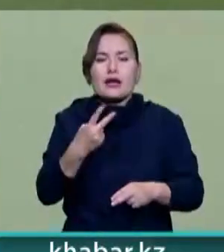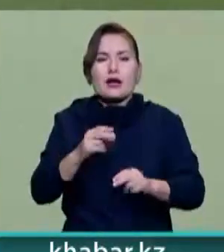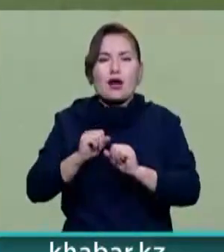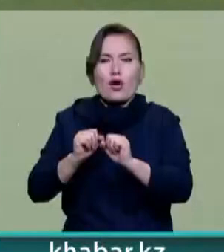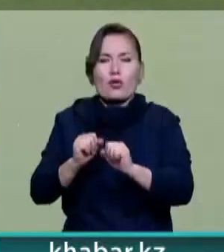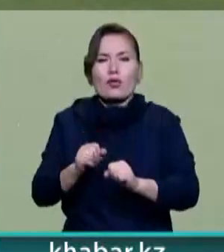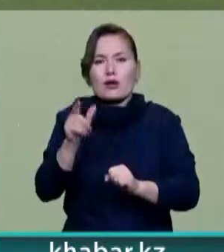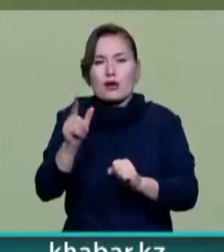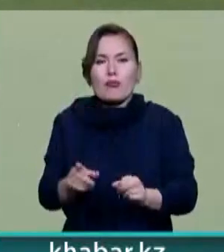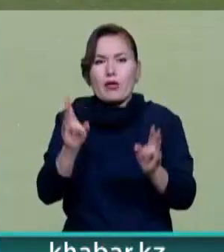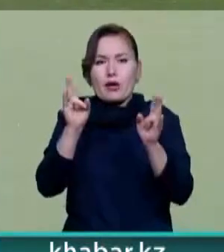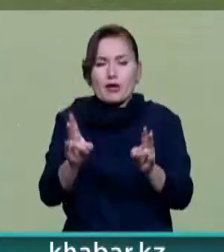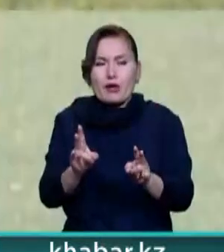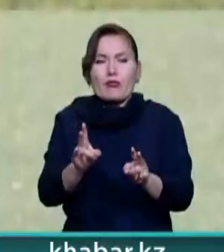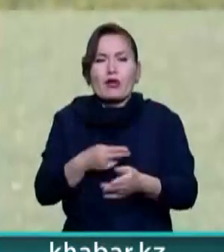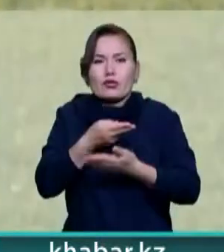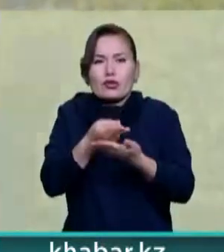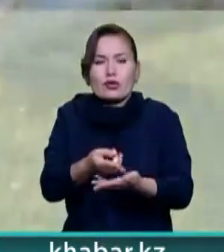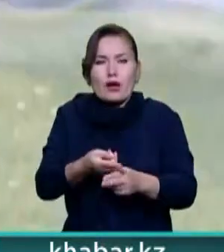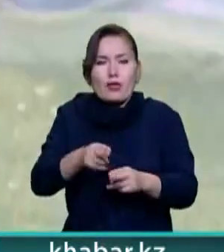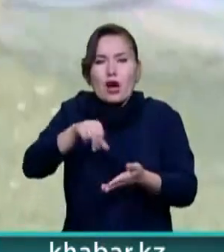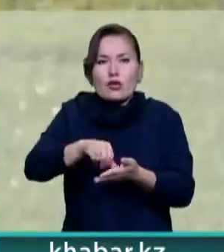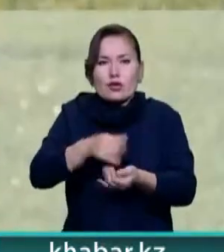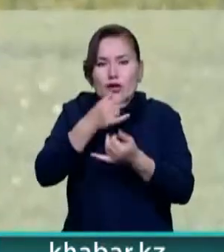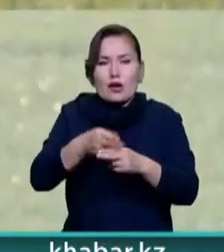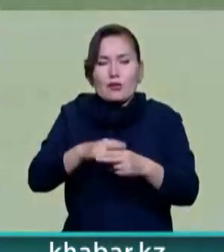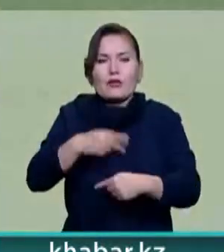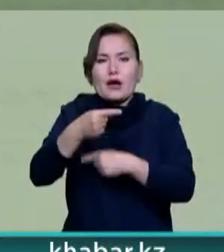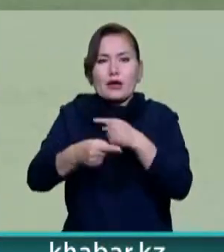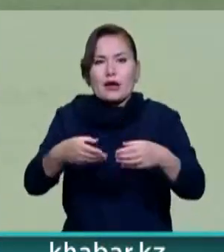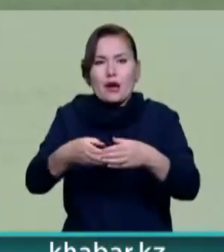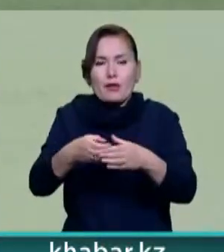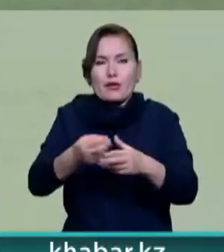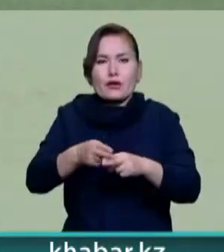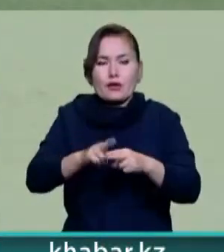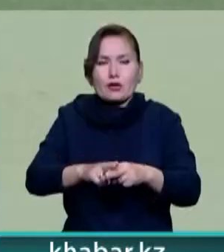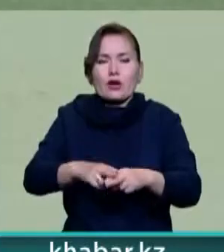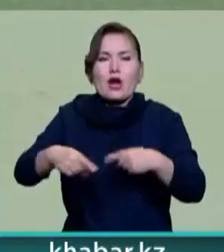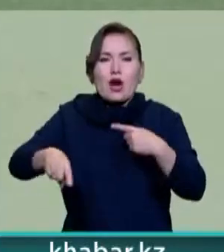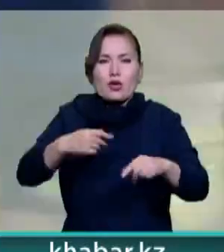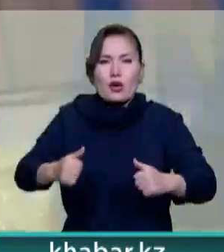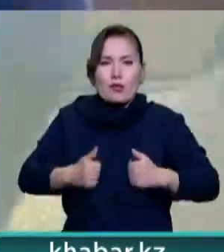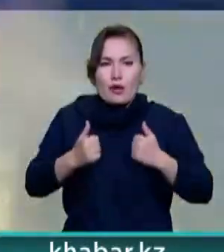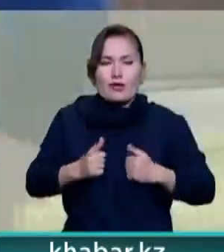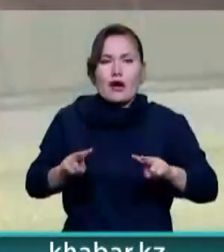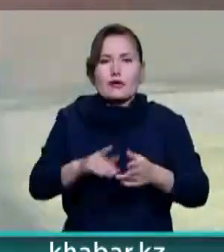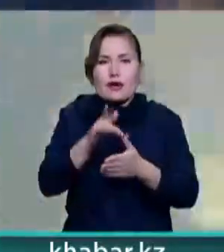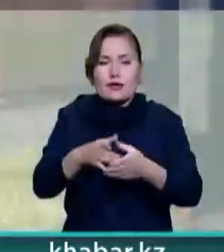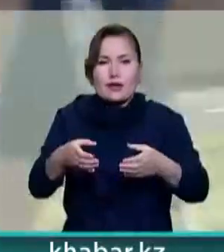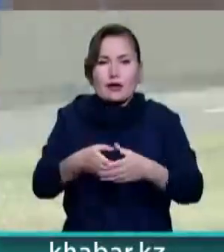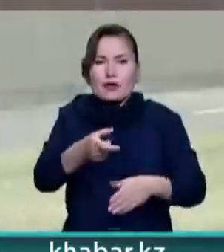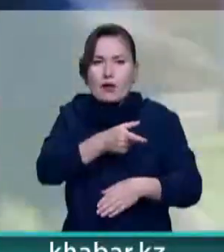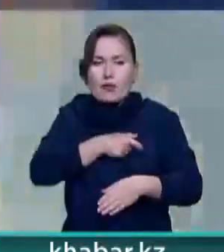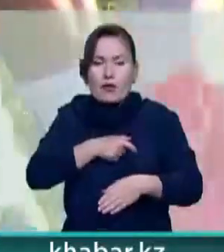қорғаушымыз жарақатына байланысты қатыса алмайды. Ал өзге жігіттермен келесі кезеңге шығу үшін аян қалмаймыз, дейді астаналық бас бапкер